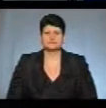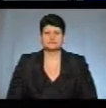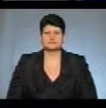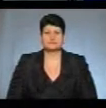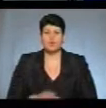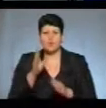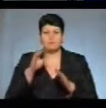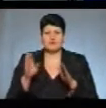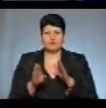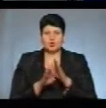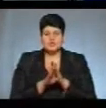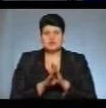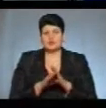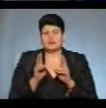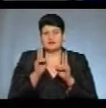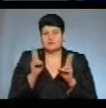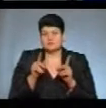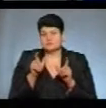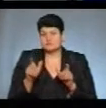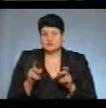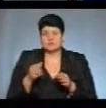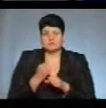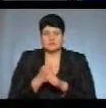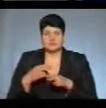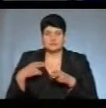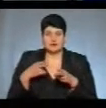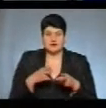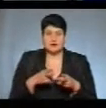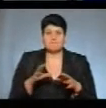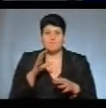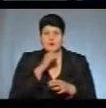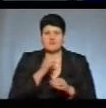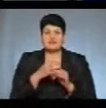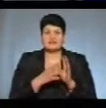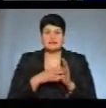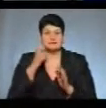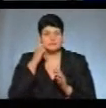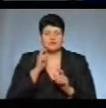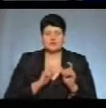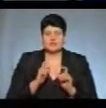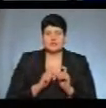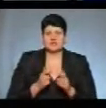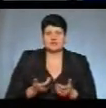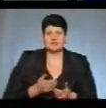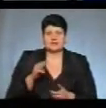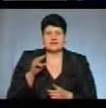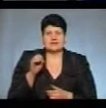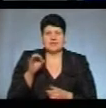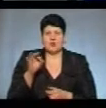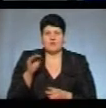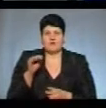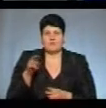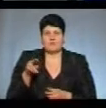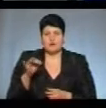У Підволочиську невідомий нападник завдав ножових поранень і пограбував 19-річну студентку, жительку Теофіполя Хмельницької області.